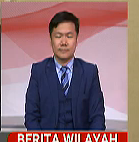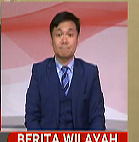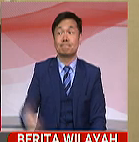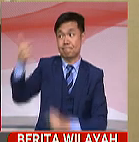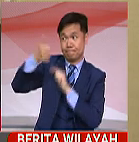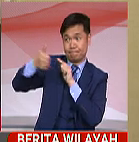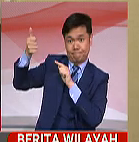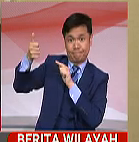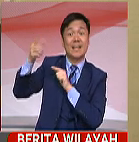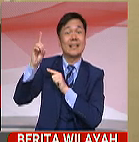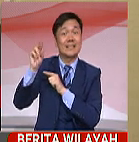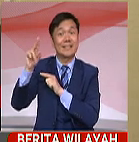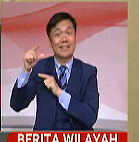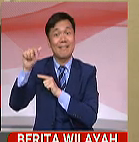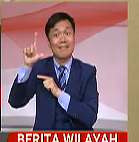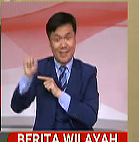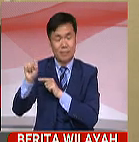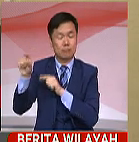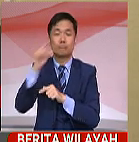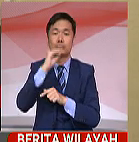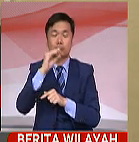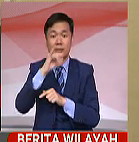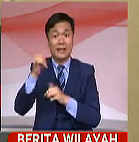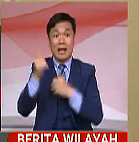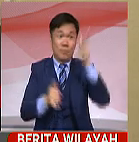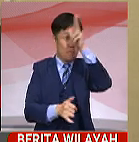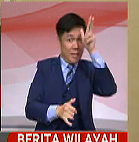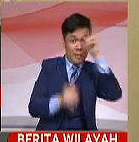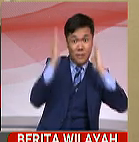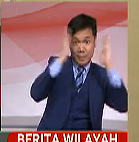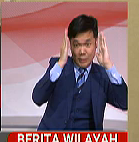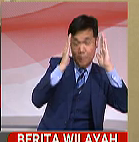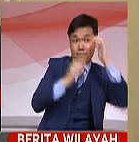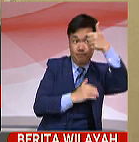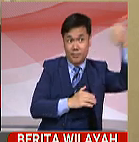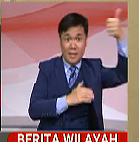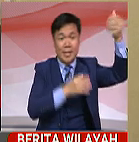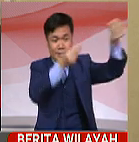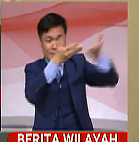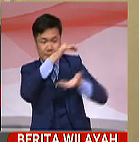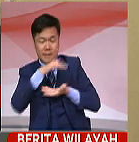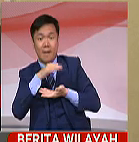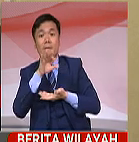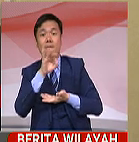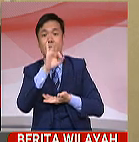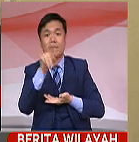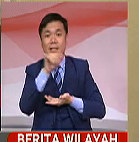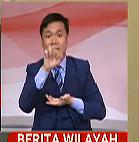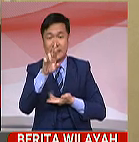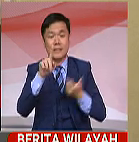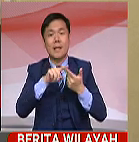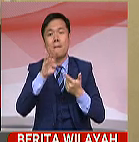Dato' Ahmad Douglas menjelaskan setakat ini Kerajaan Persekutuan akan menyediakan bekalan vaksin Pfizer-BioNTech